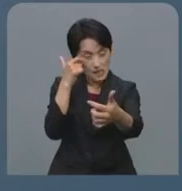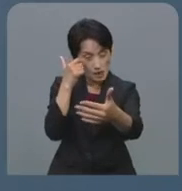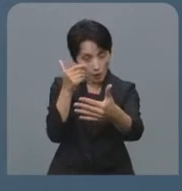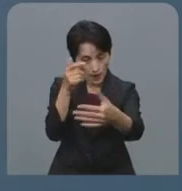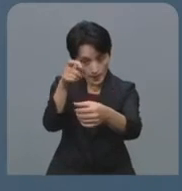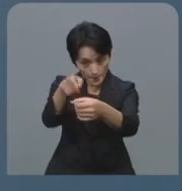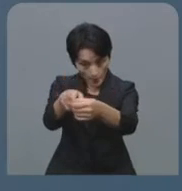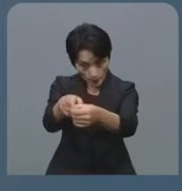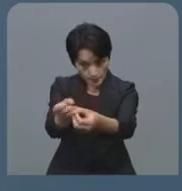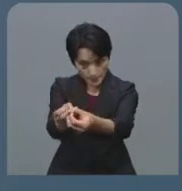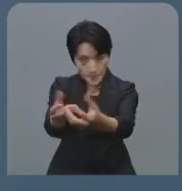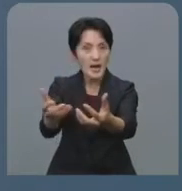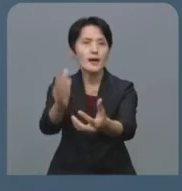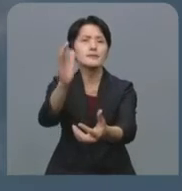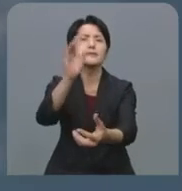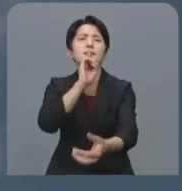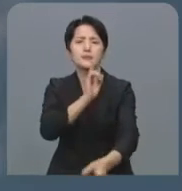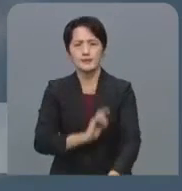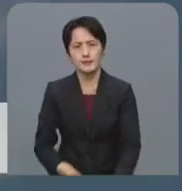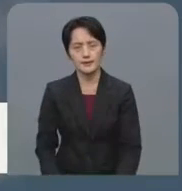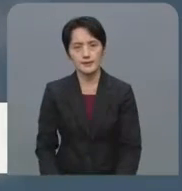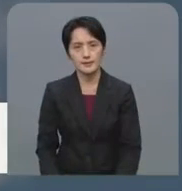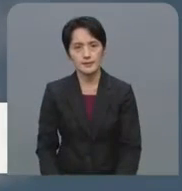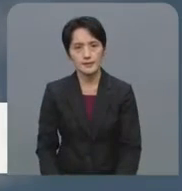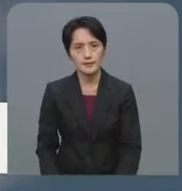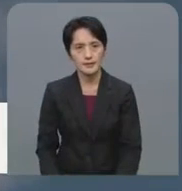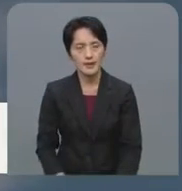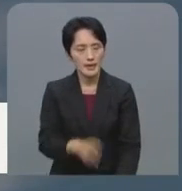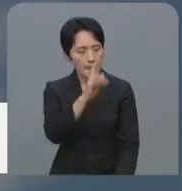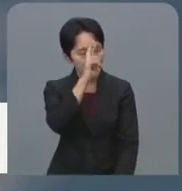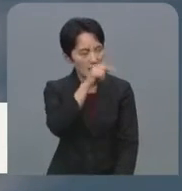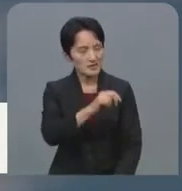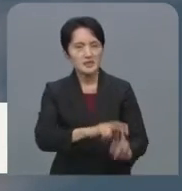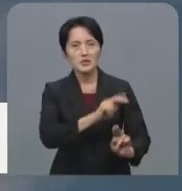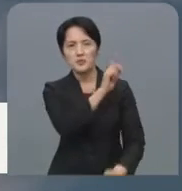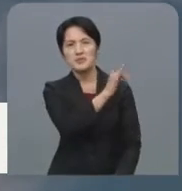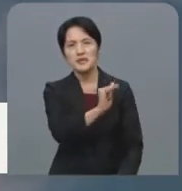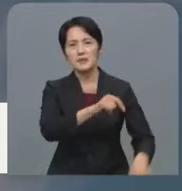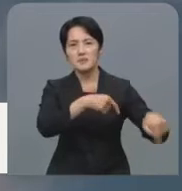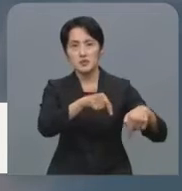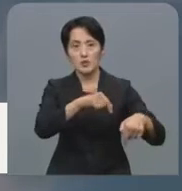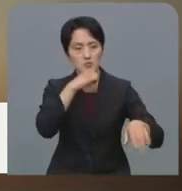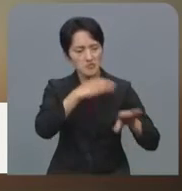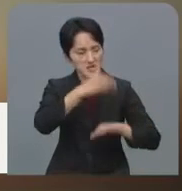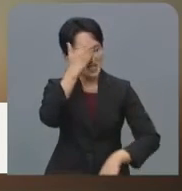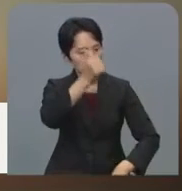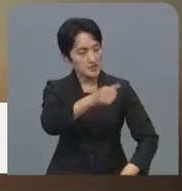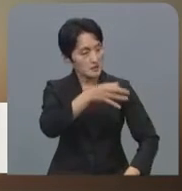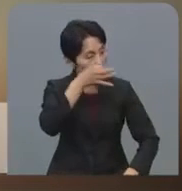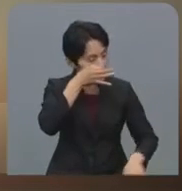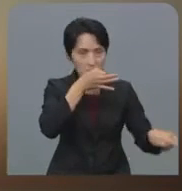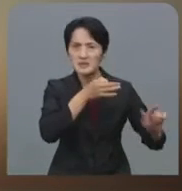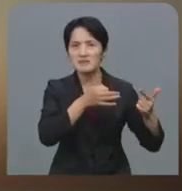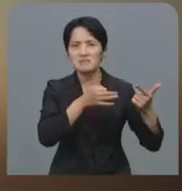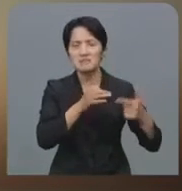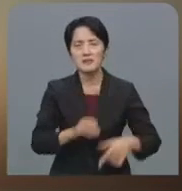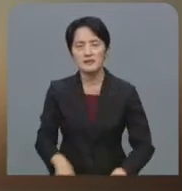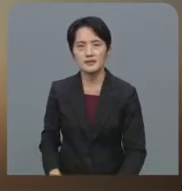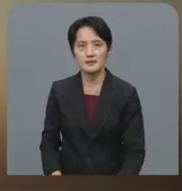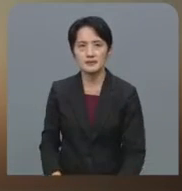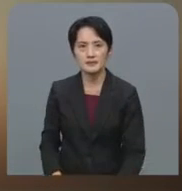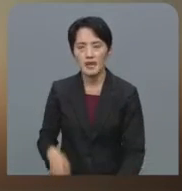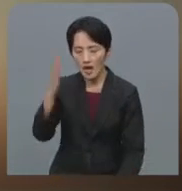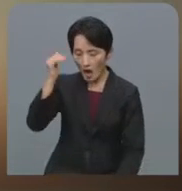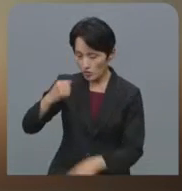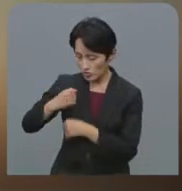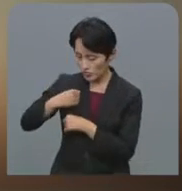正当活动，而朝鲜的行动就被批判为威胁和平，朝方对这种毫无逻辑、习惯性的